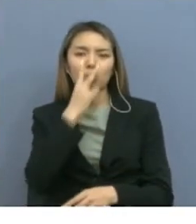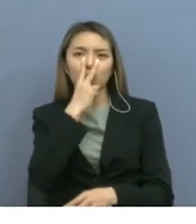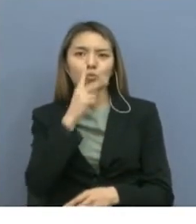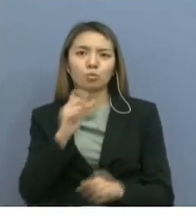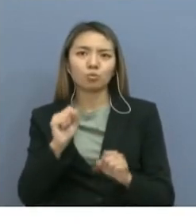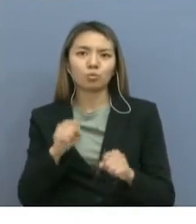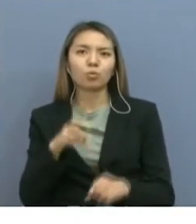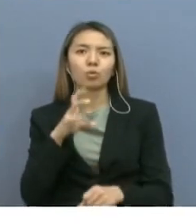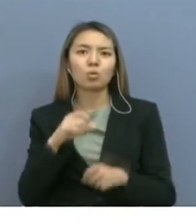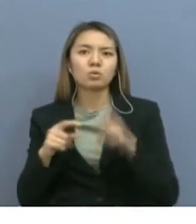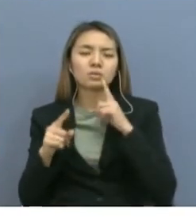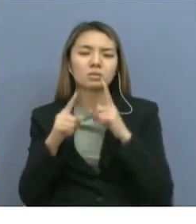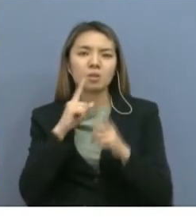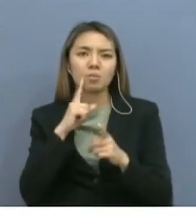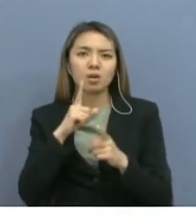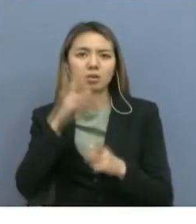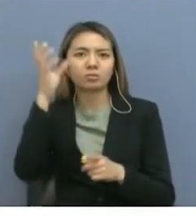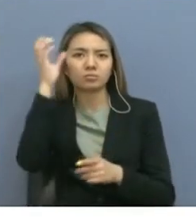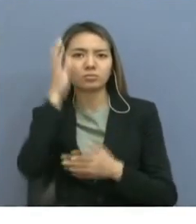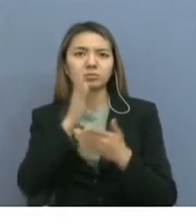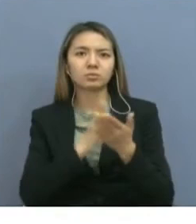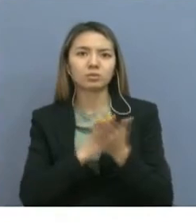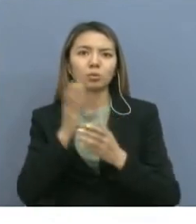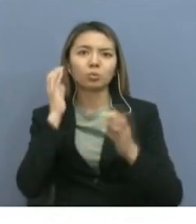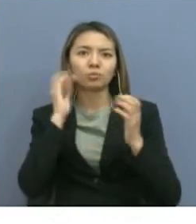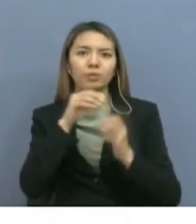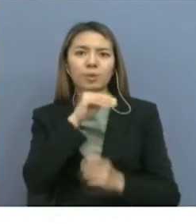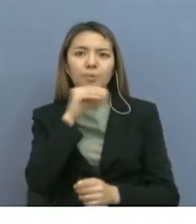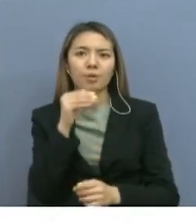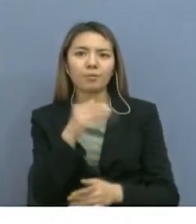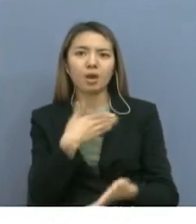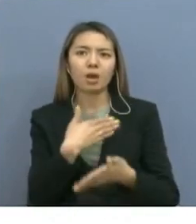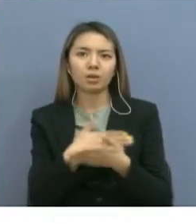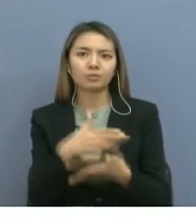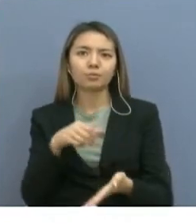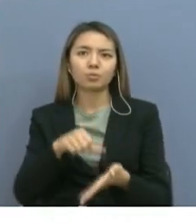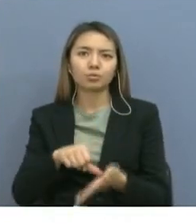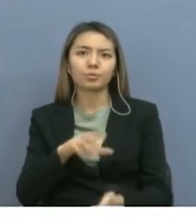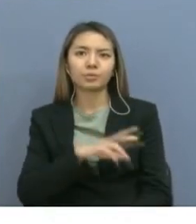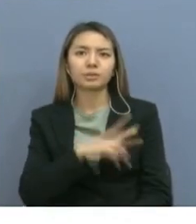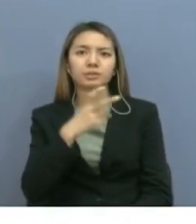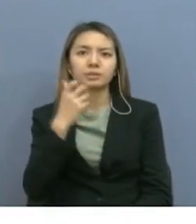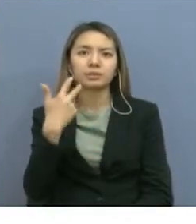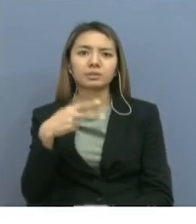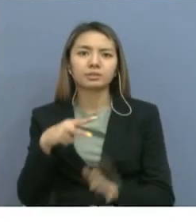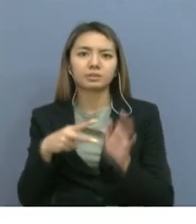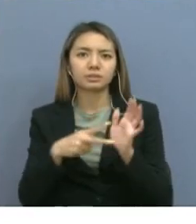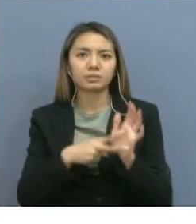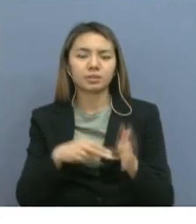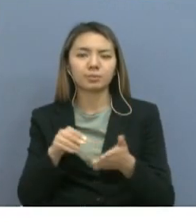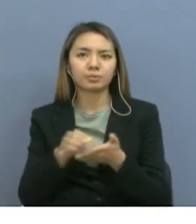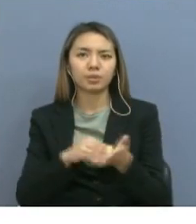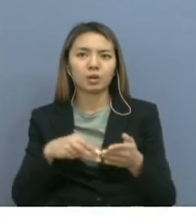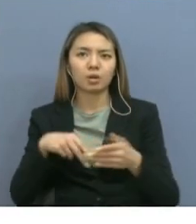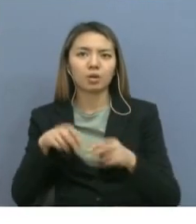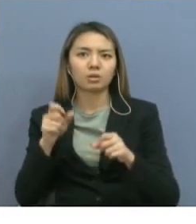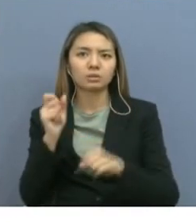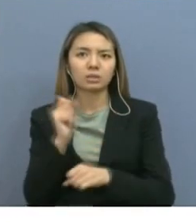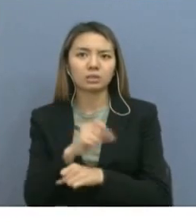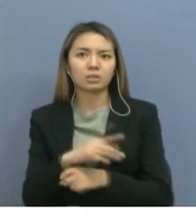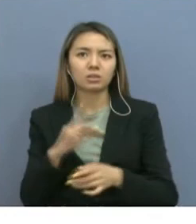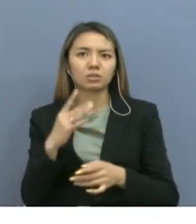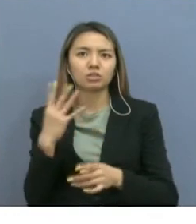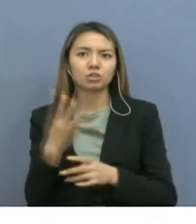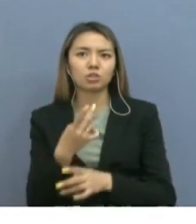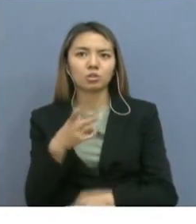Десе де алқалы жиынға шетел ғалымдары мен университет профессорлары белсенді қатысты. 337 ғылыми мақала ұсынылып, 4 томдық